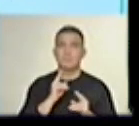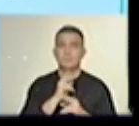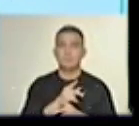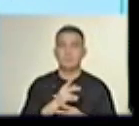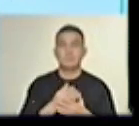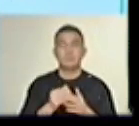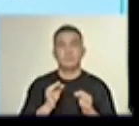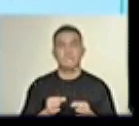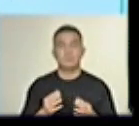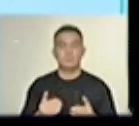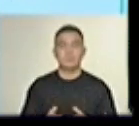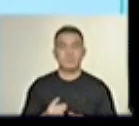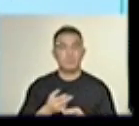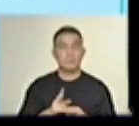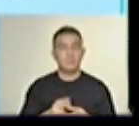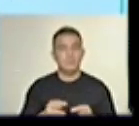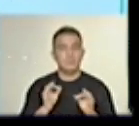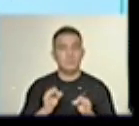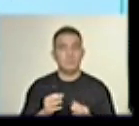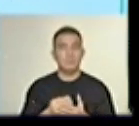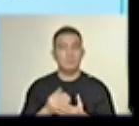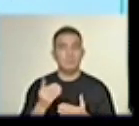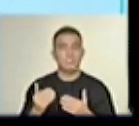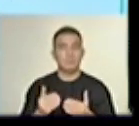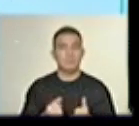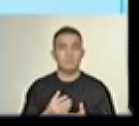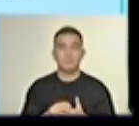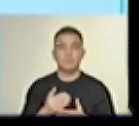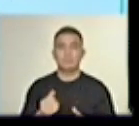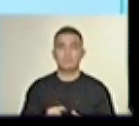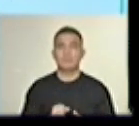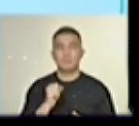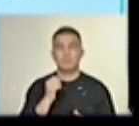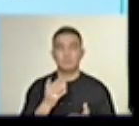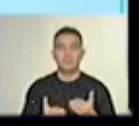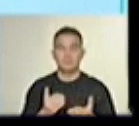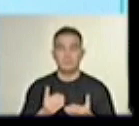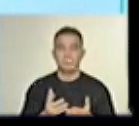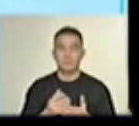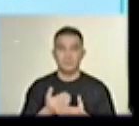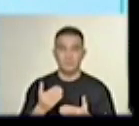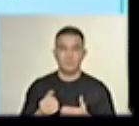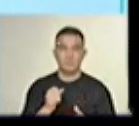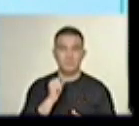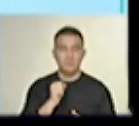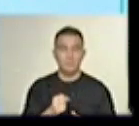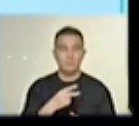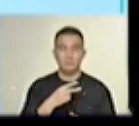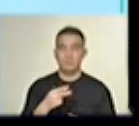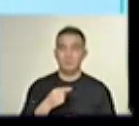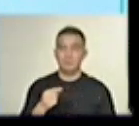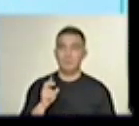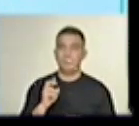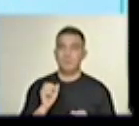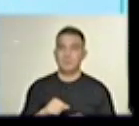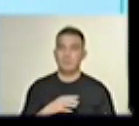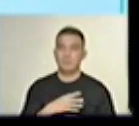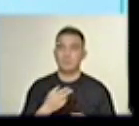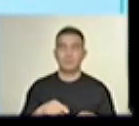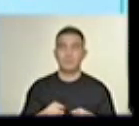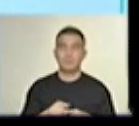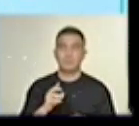mulohaza. İkincisi, agar a teng minus b bo'lsa, u holda b teng minus a